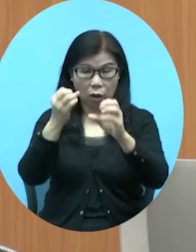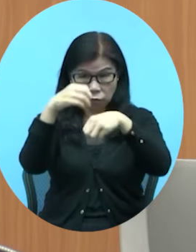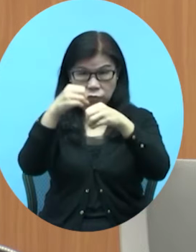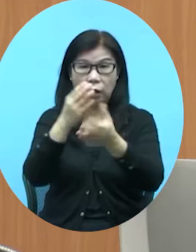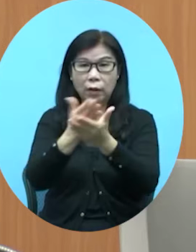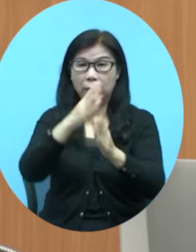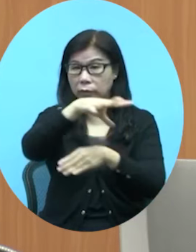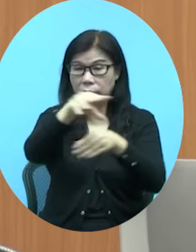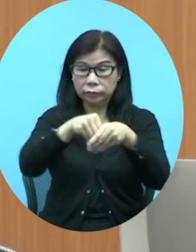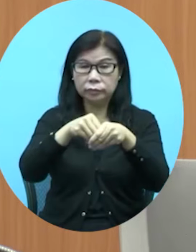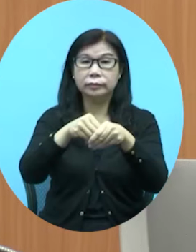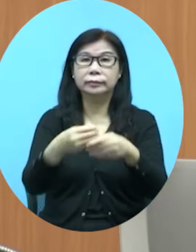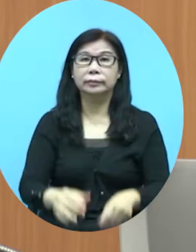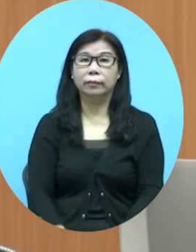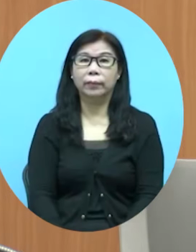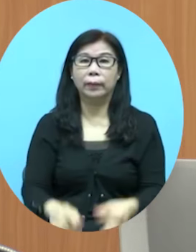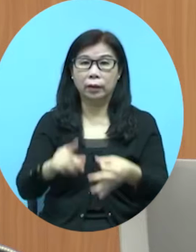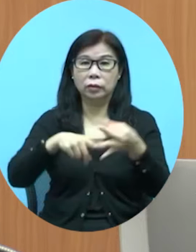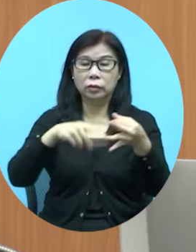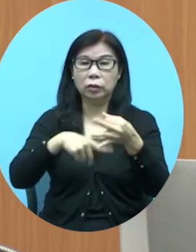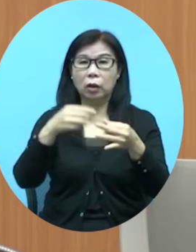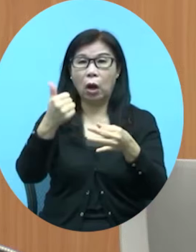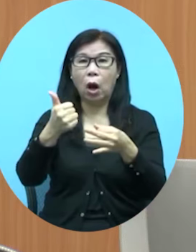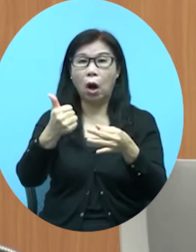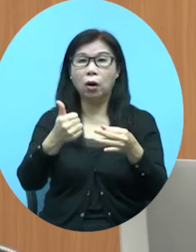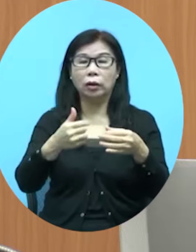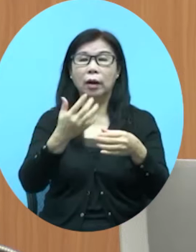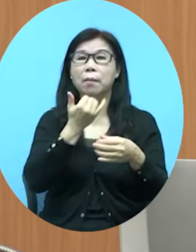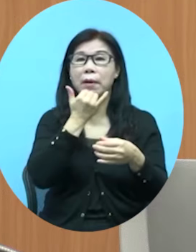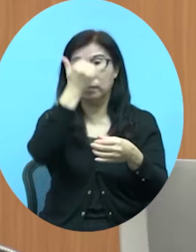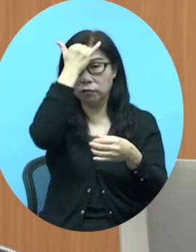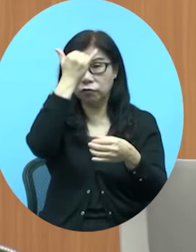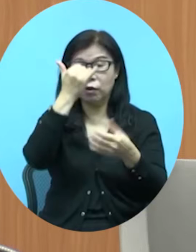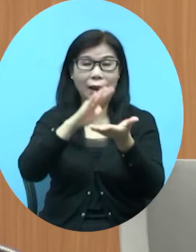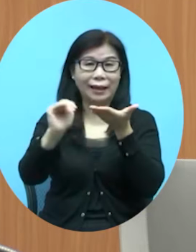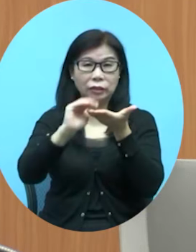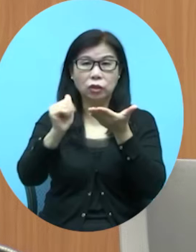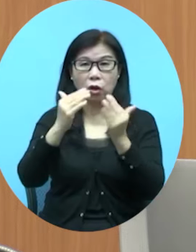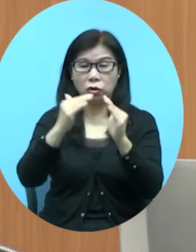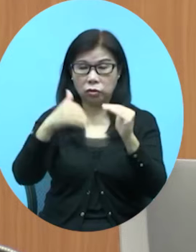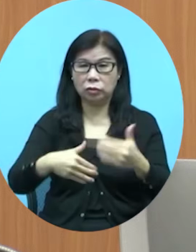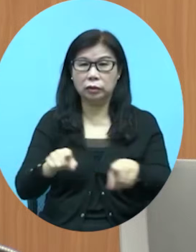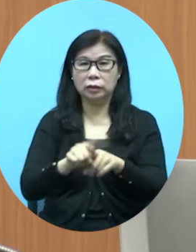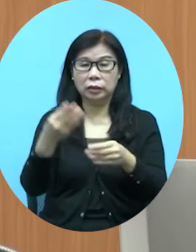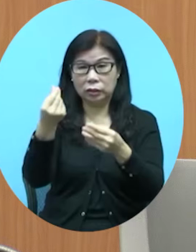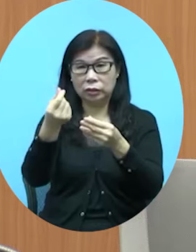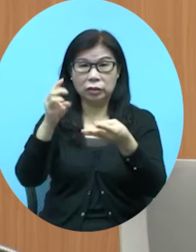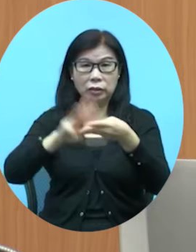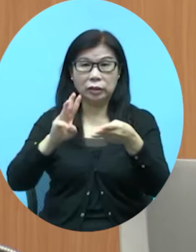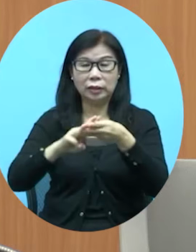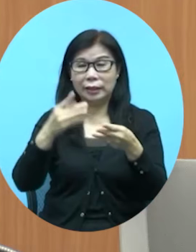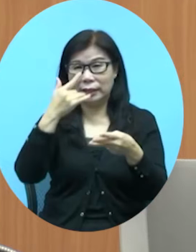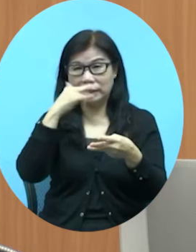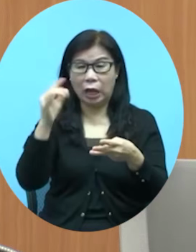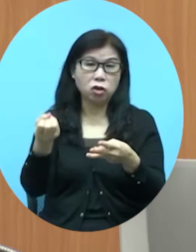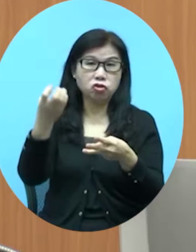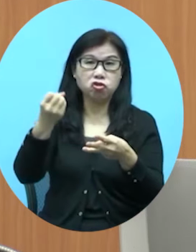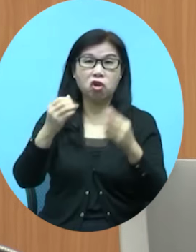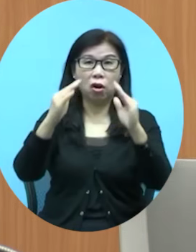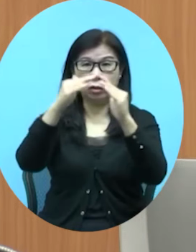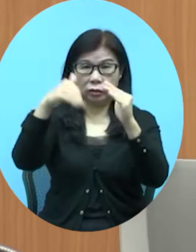包括軍好宴會廳是美夫的那個沙田的新江宴會廳